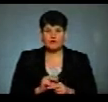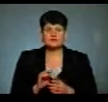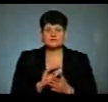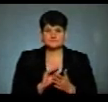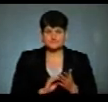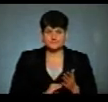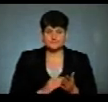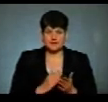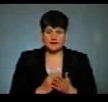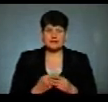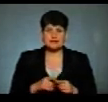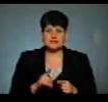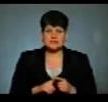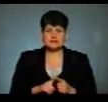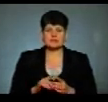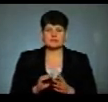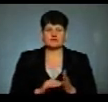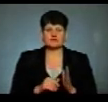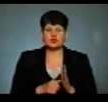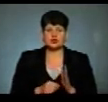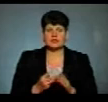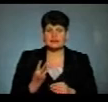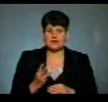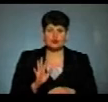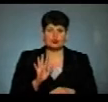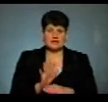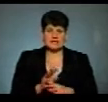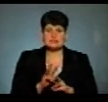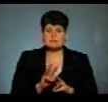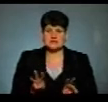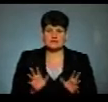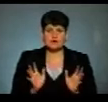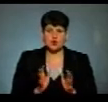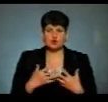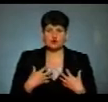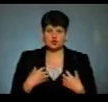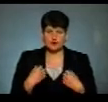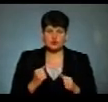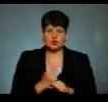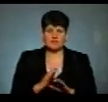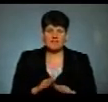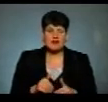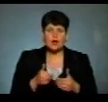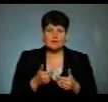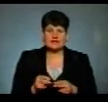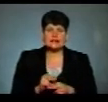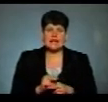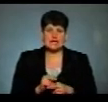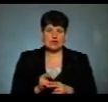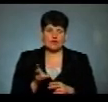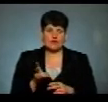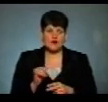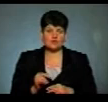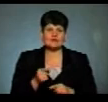прописаний. Це відображено в 663-му наказі Міністерства охорони здоров'я, який зробив рекомендації для лікувальних закладів по